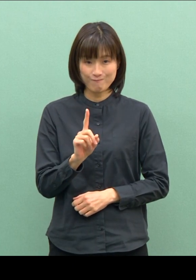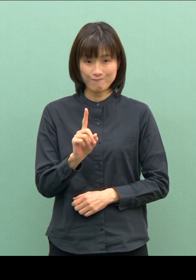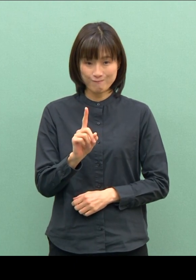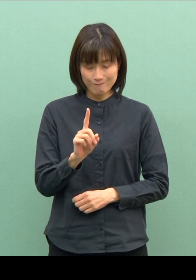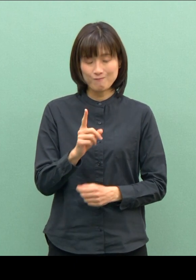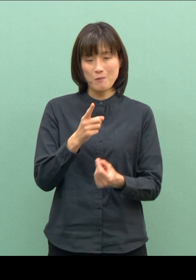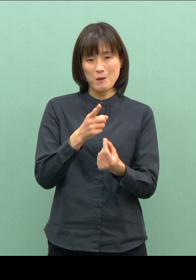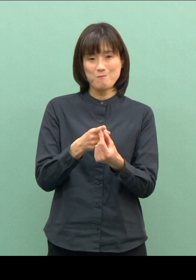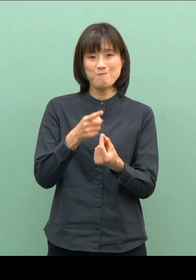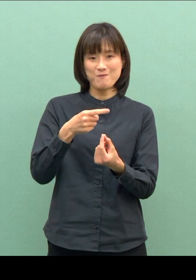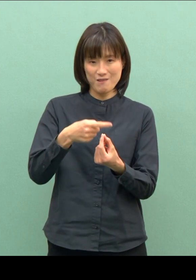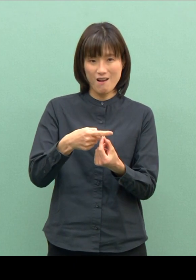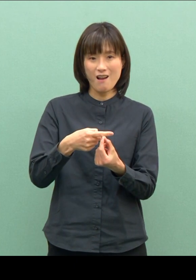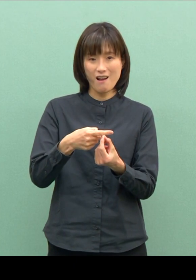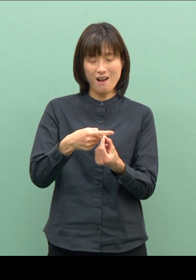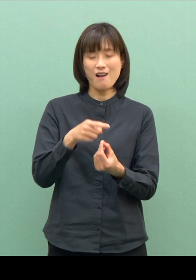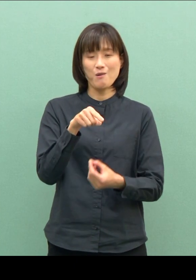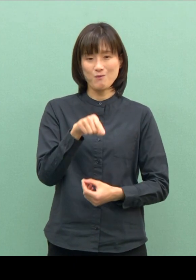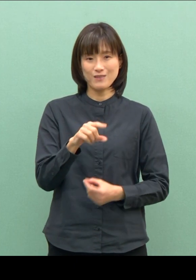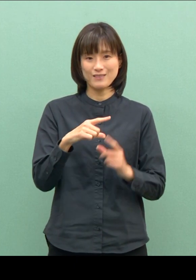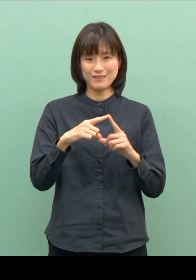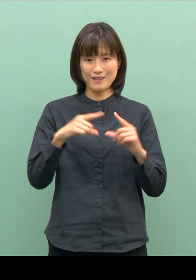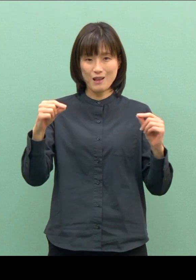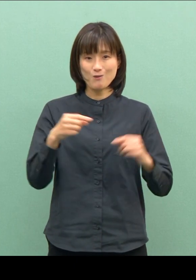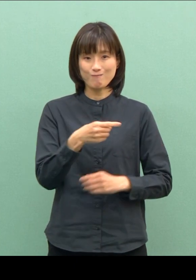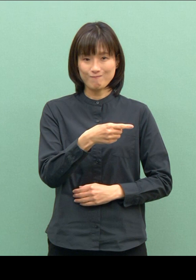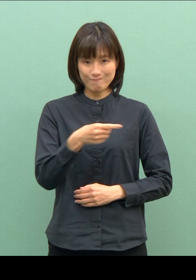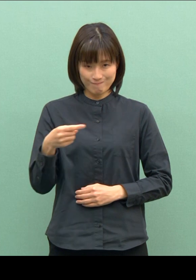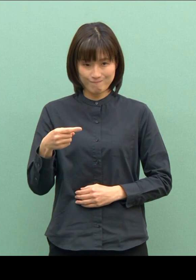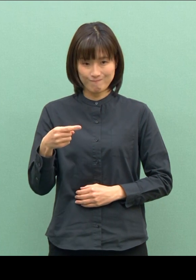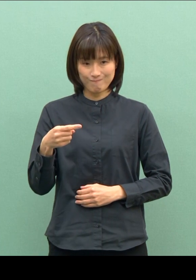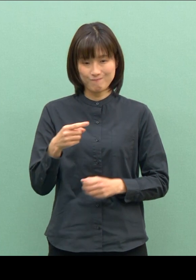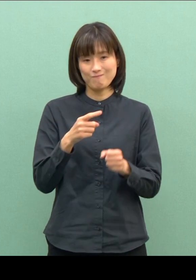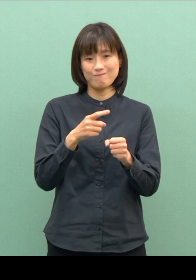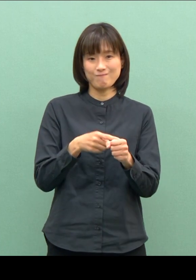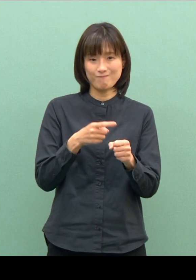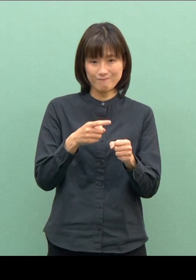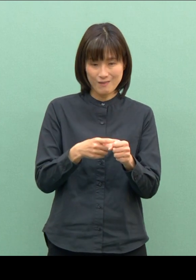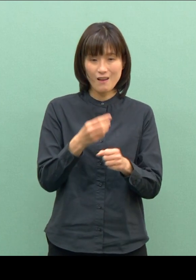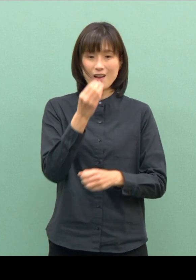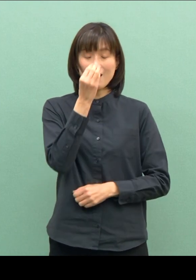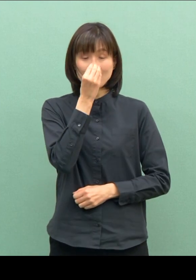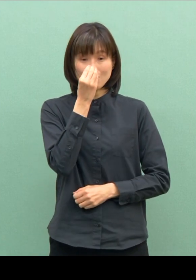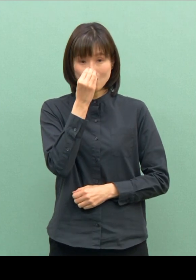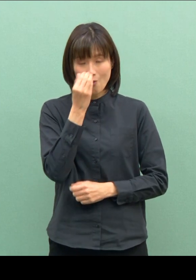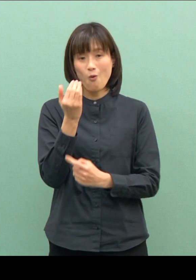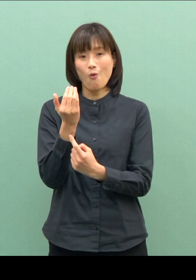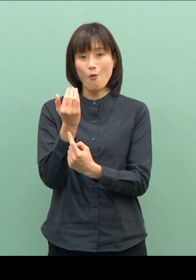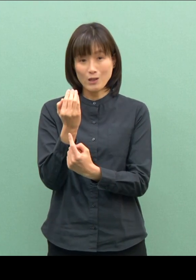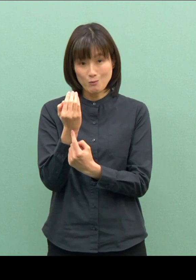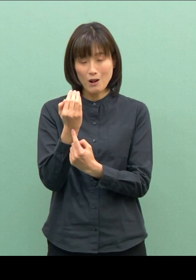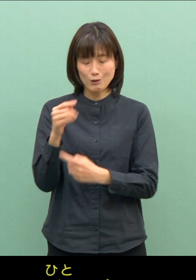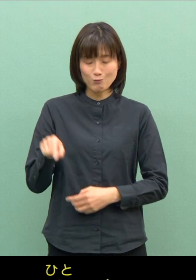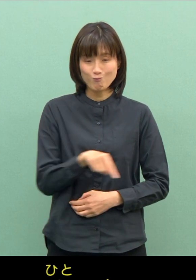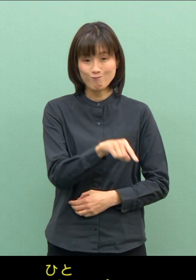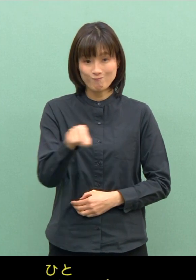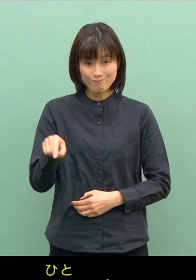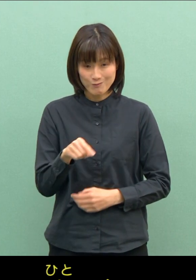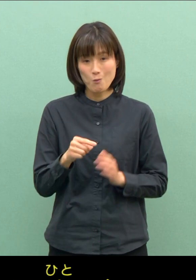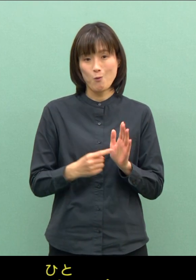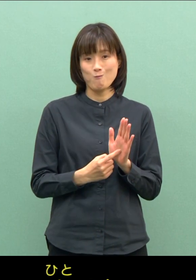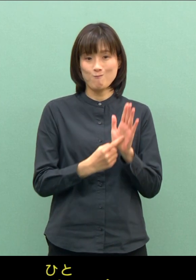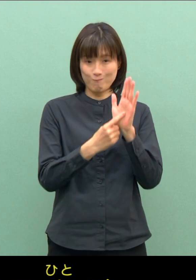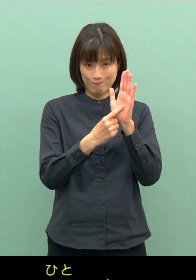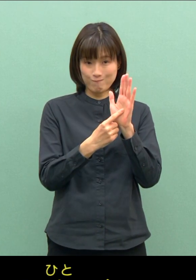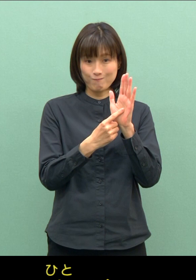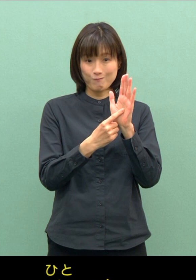で、全国1位ですよね。 バレンシュやイチゴ、アスパラガスなども上位に入っていますよ。 長崎県